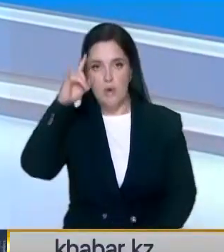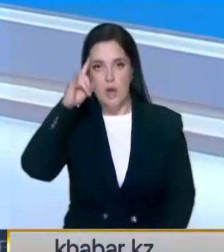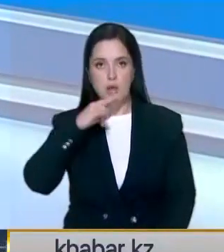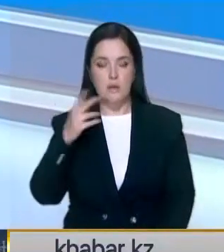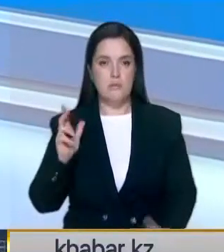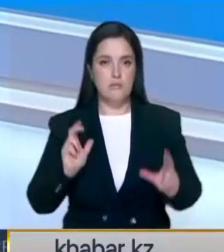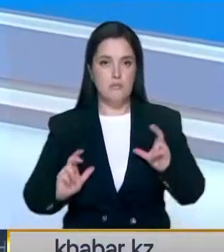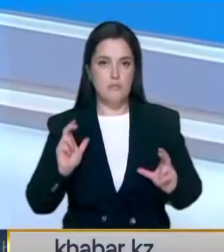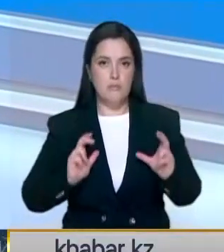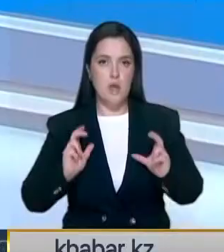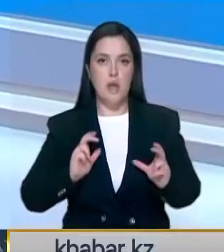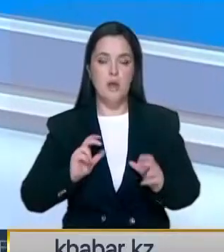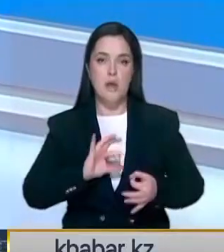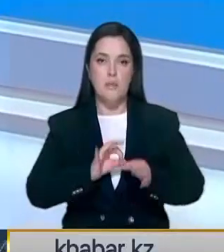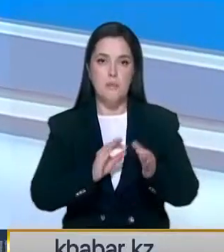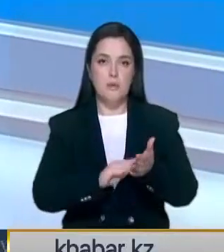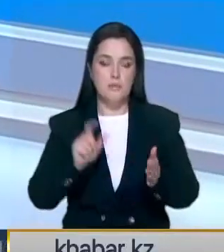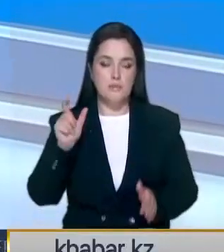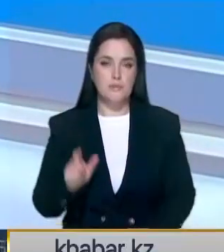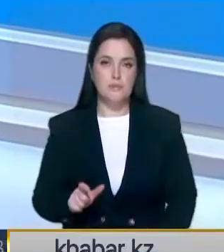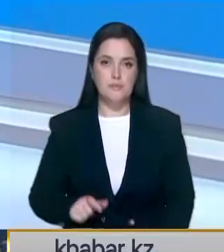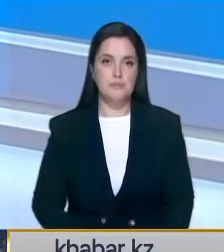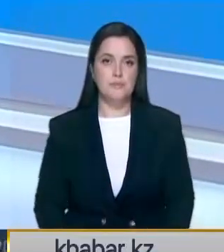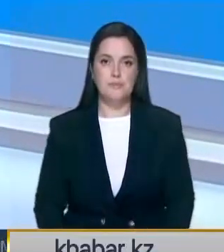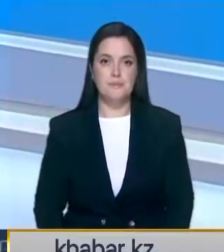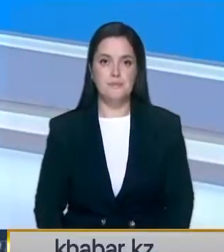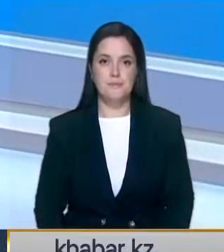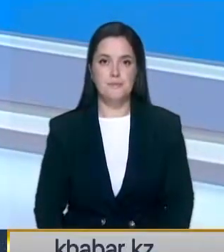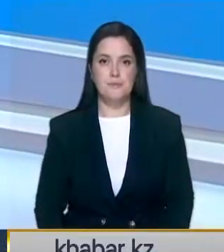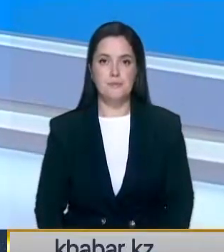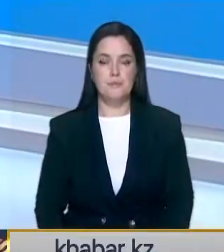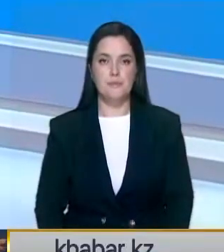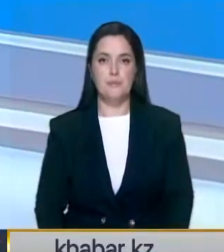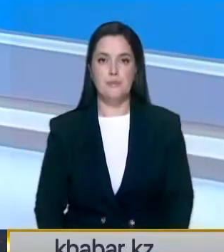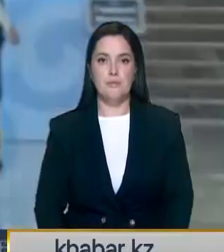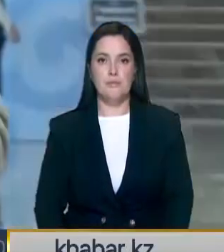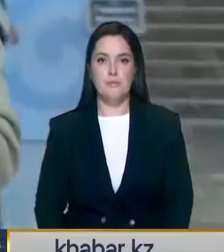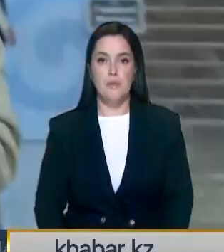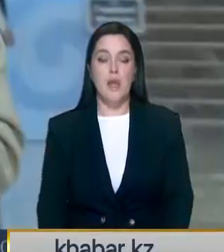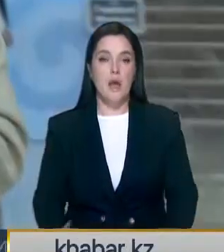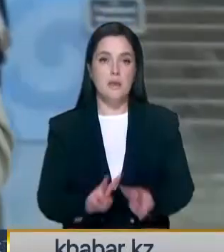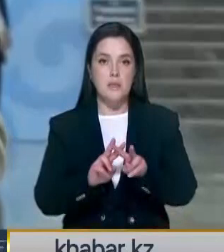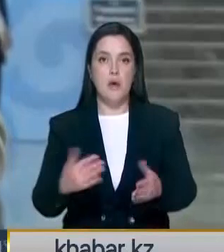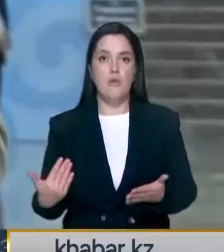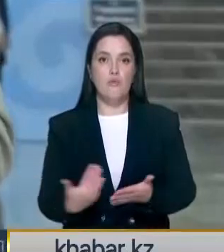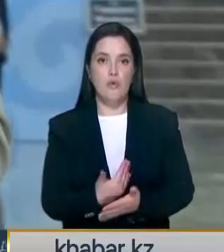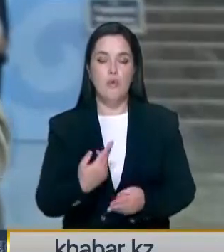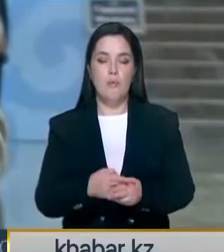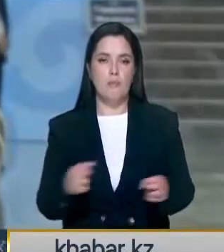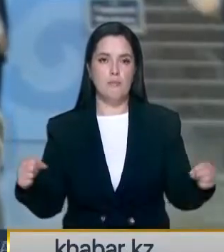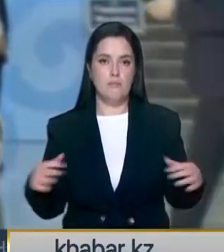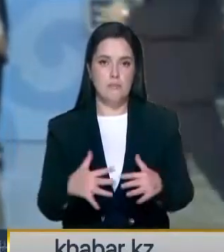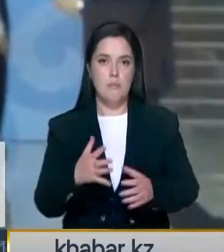при президенте Республики Казахстан. Подробности у Розы Саткановой. Астана вновь стала центром притяжения